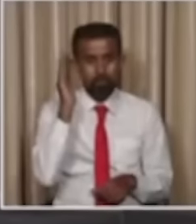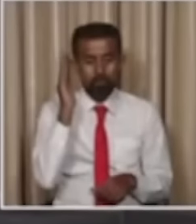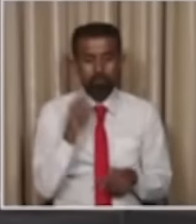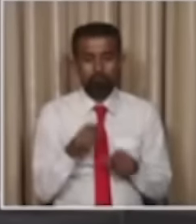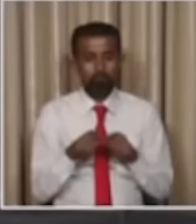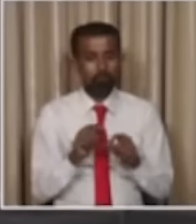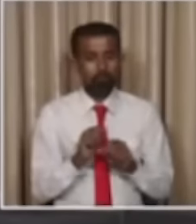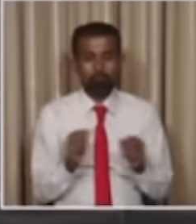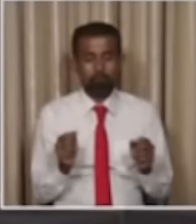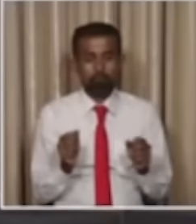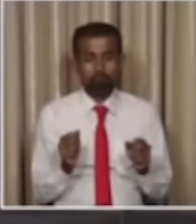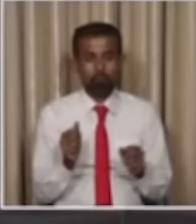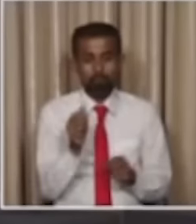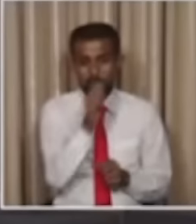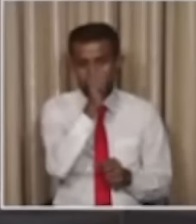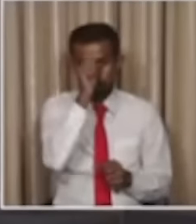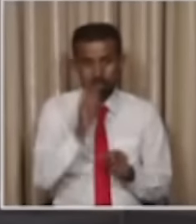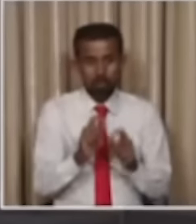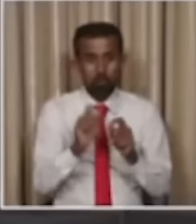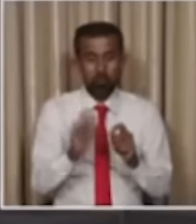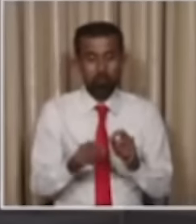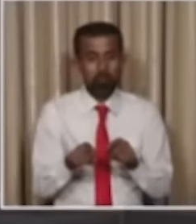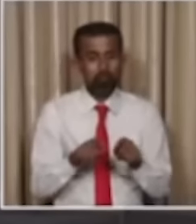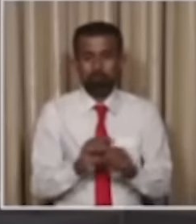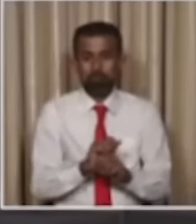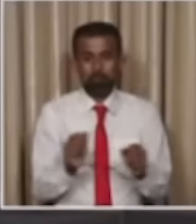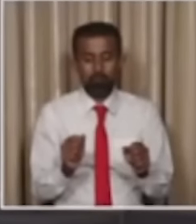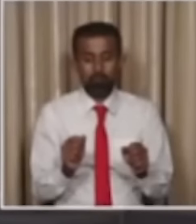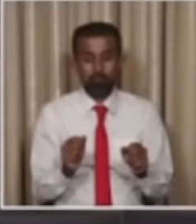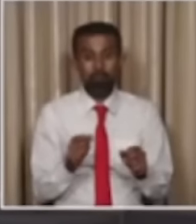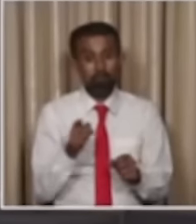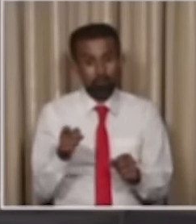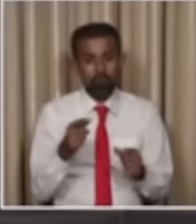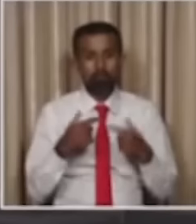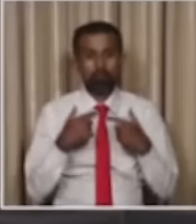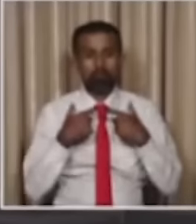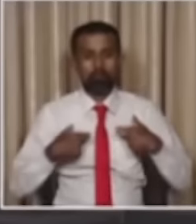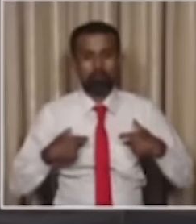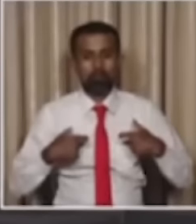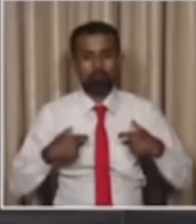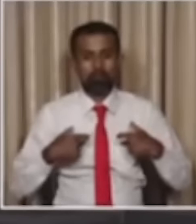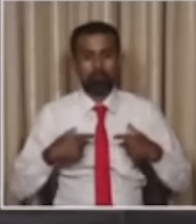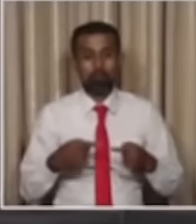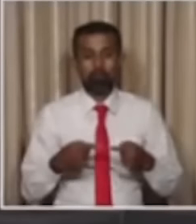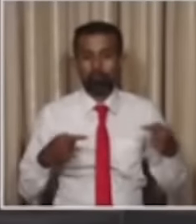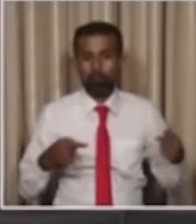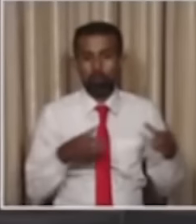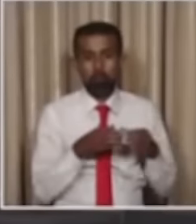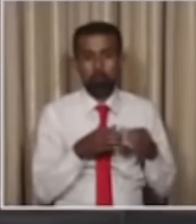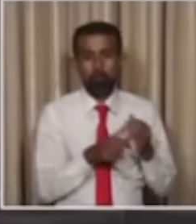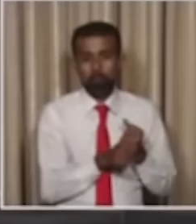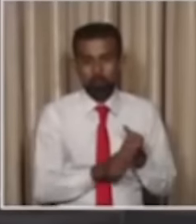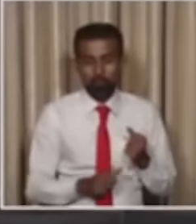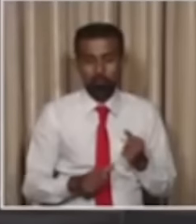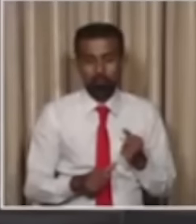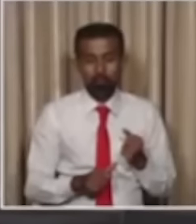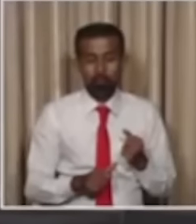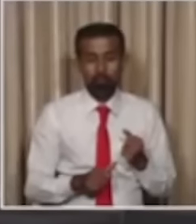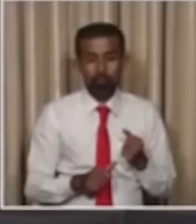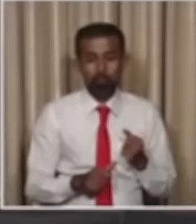නෙමේ, කතෝලික සභාව පමණක් නෙමේ, ඔවුන්ගේ නීතිඥවරුයි විපක්ෂයේ නියෝජිතයන්